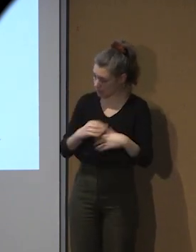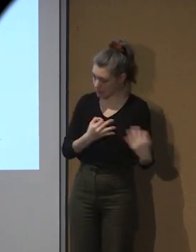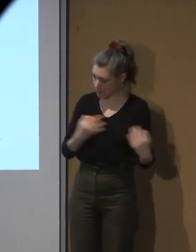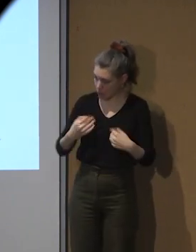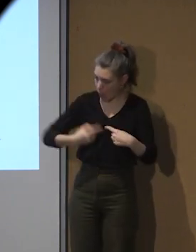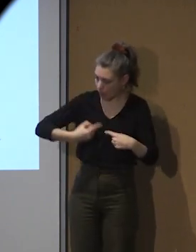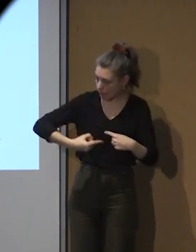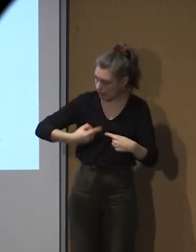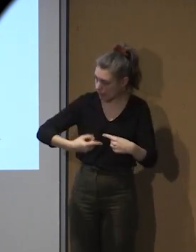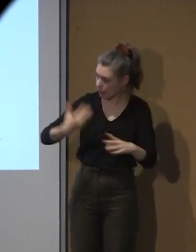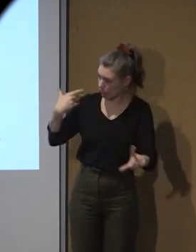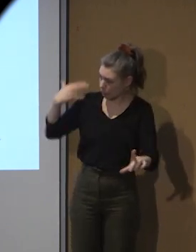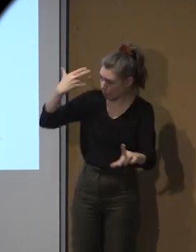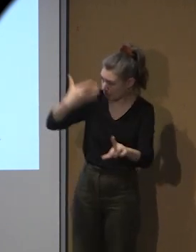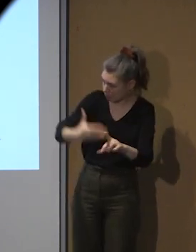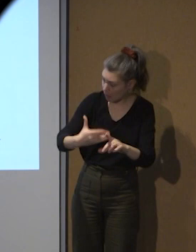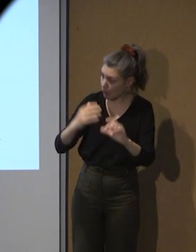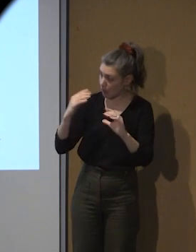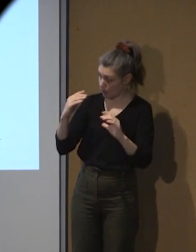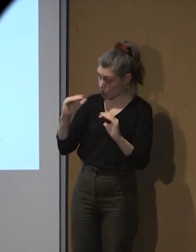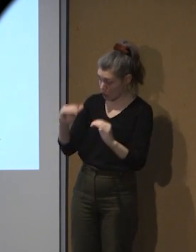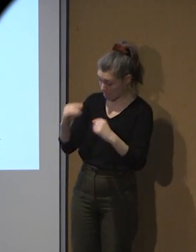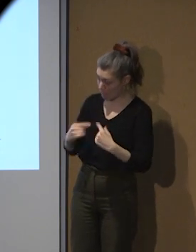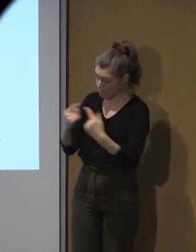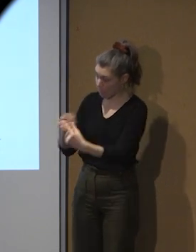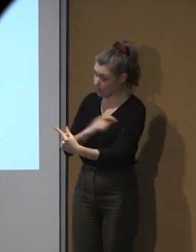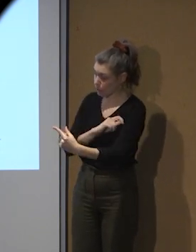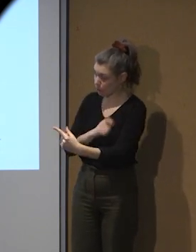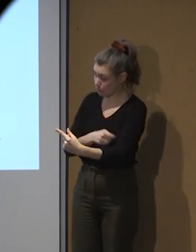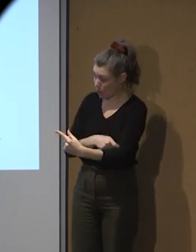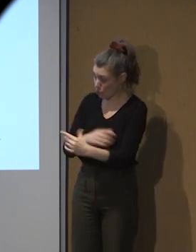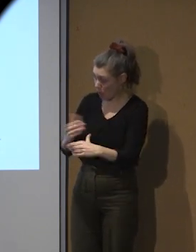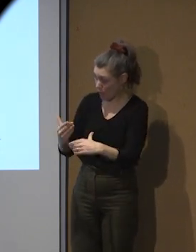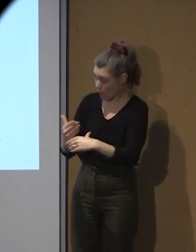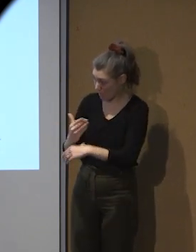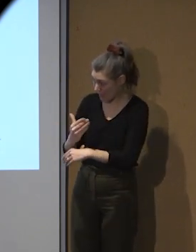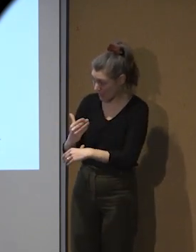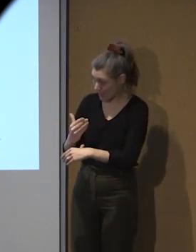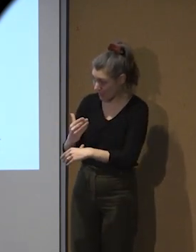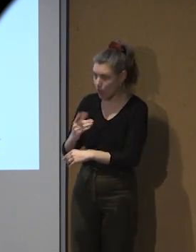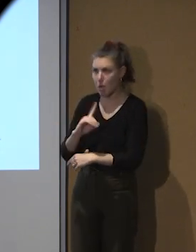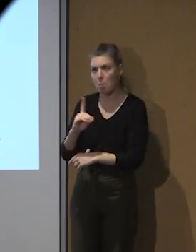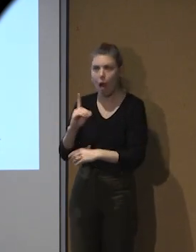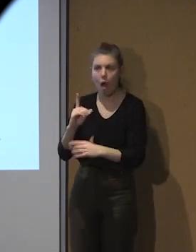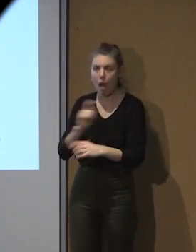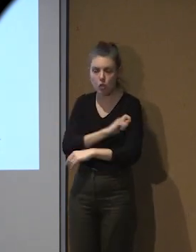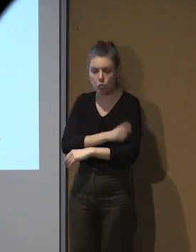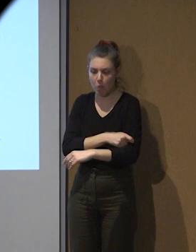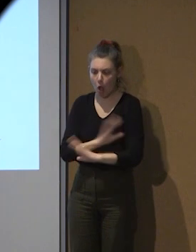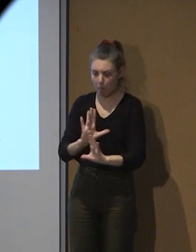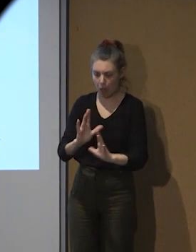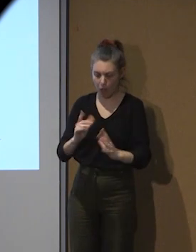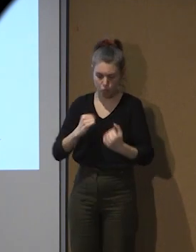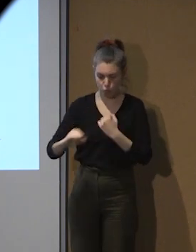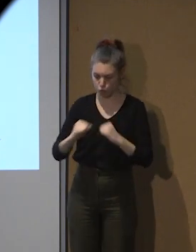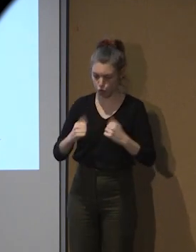ça se passe en cas de crise? Comment on peut faire une activité physique, sans forcément que ce soit un sport, dans des